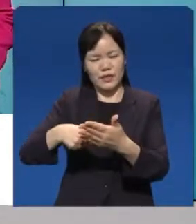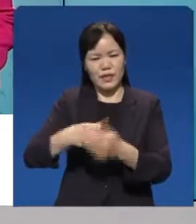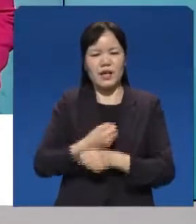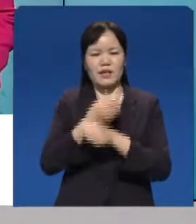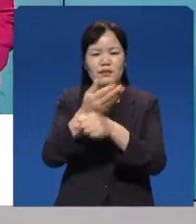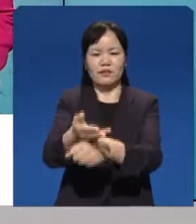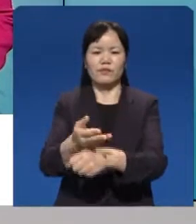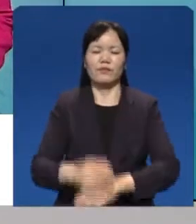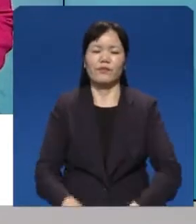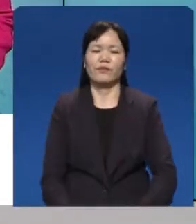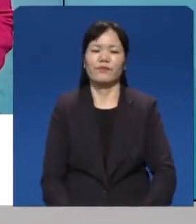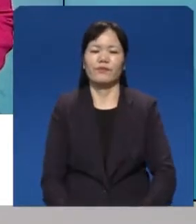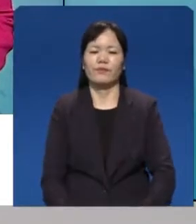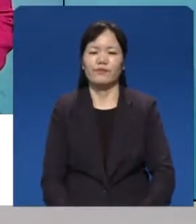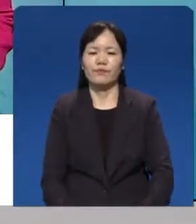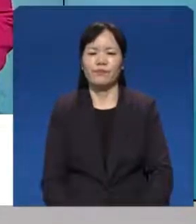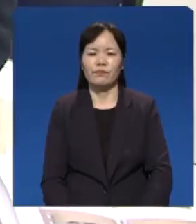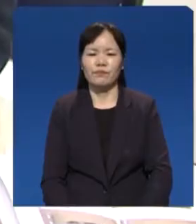만나 보시죠